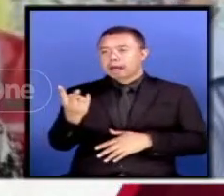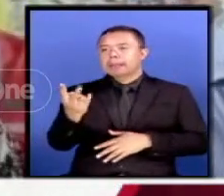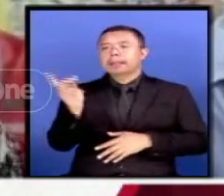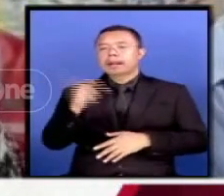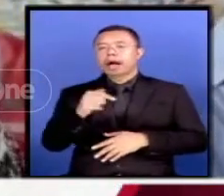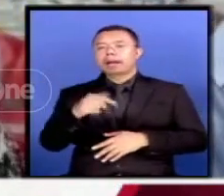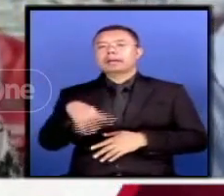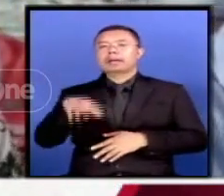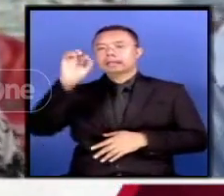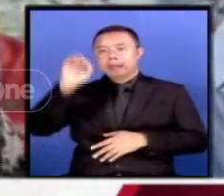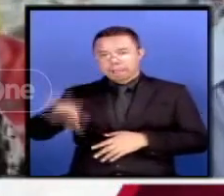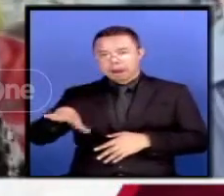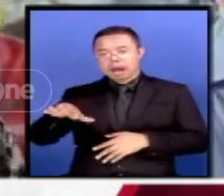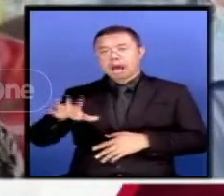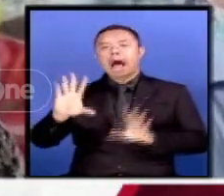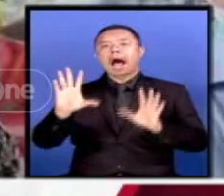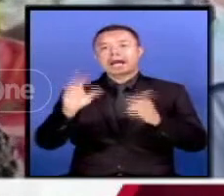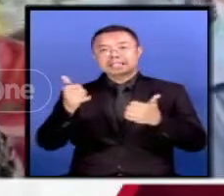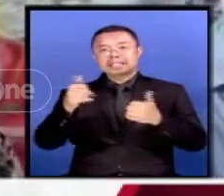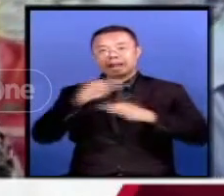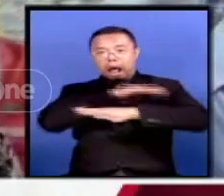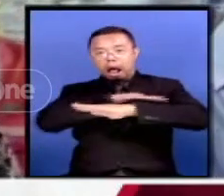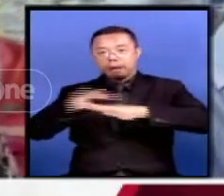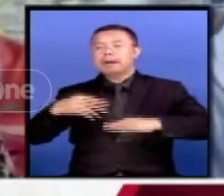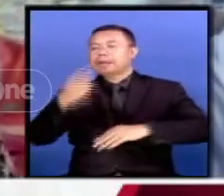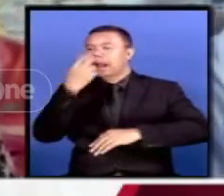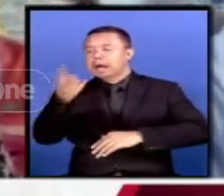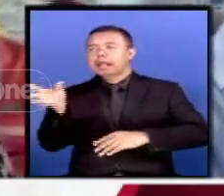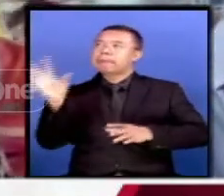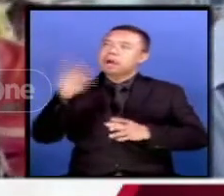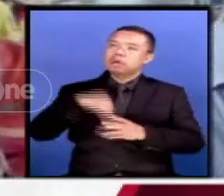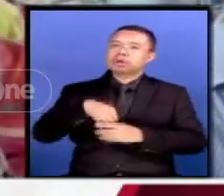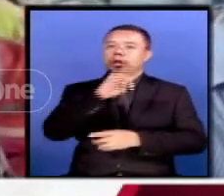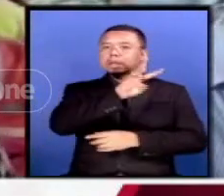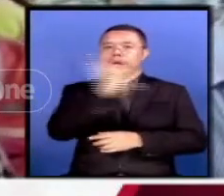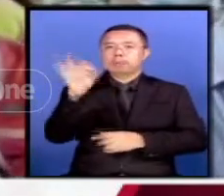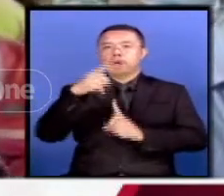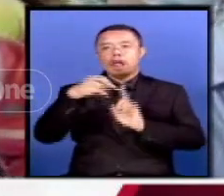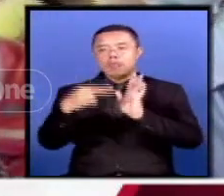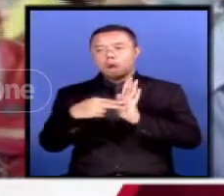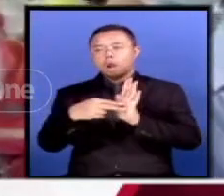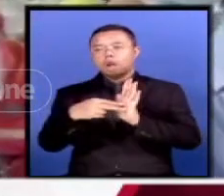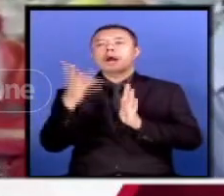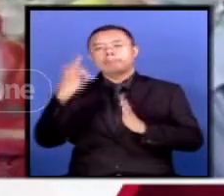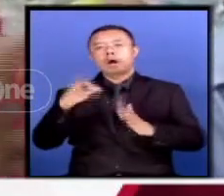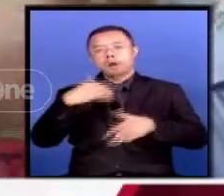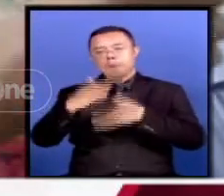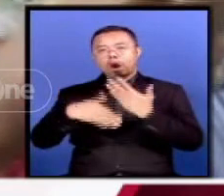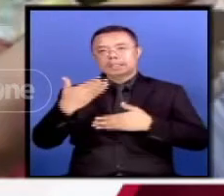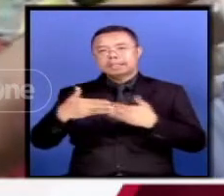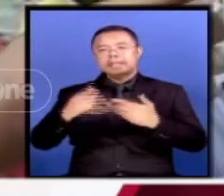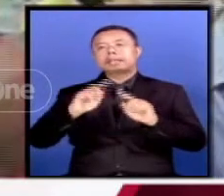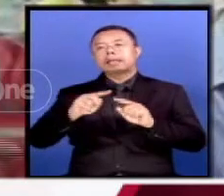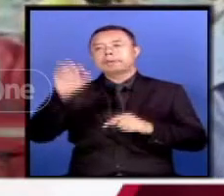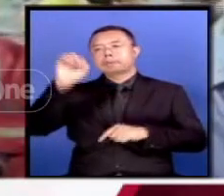dari limbahnya juga gitu kan. Saya lihat itu yang masuk itu kan 3.000 ton, baru proses produksi, tapi